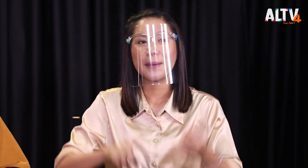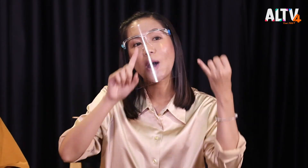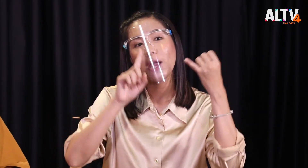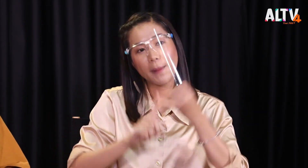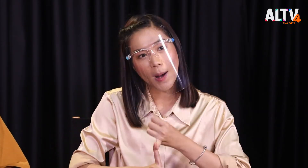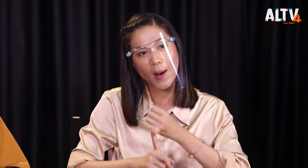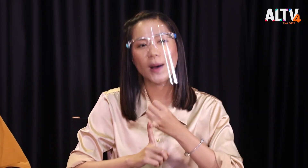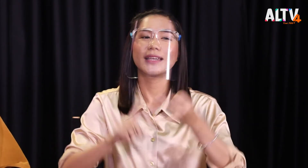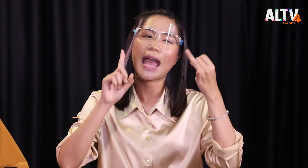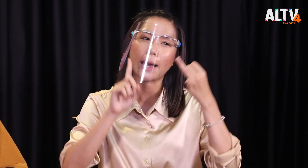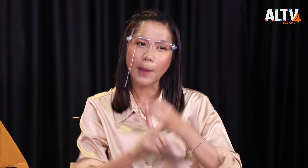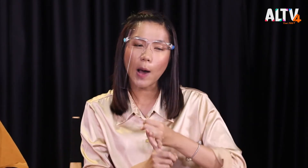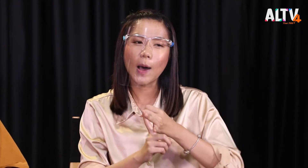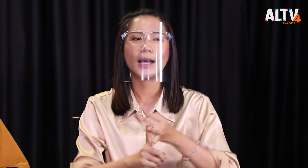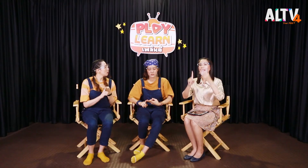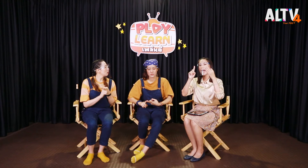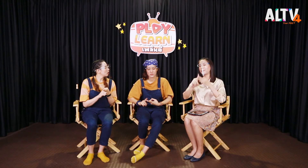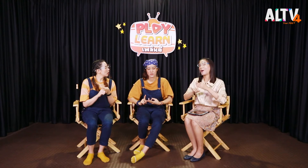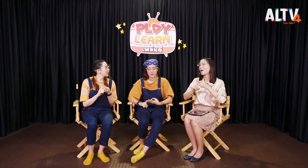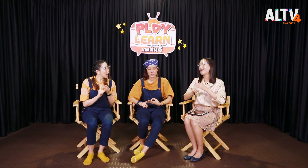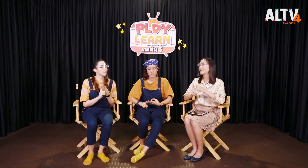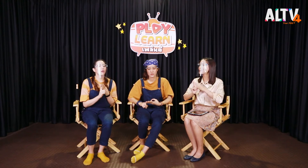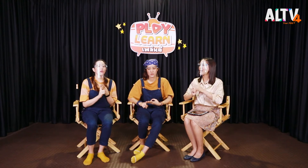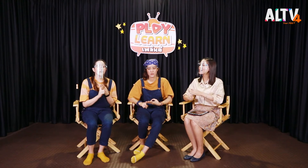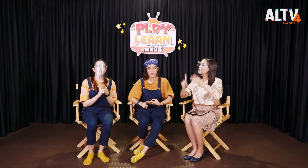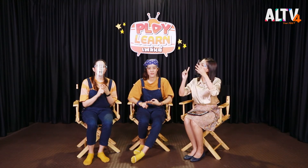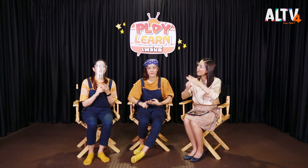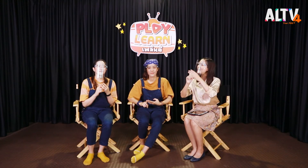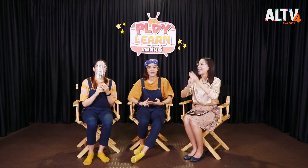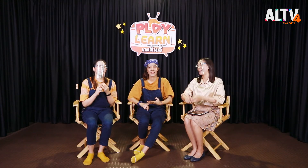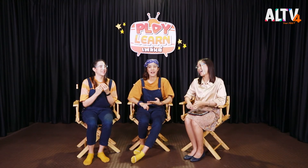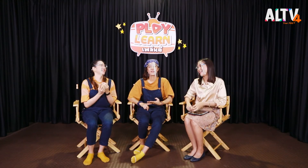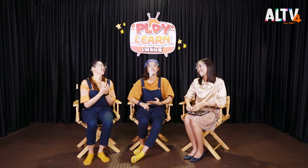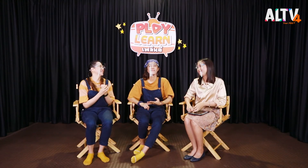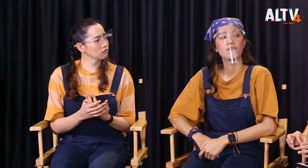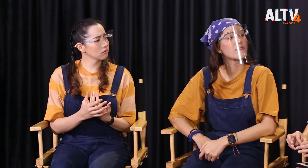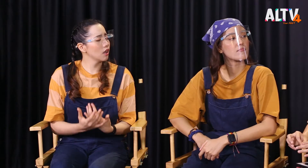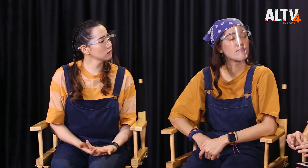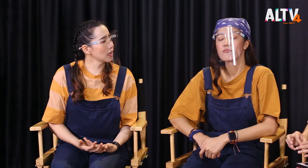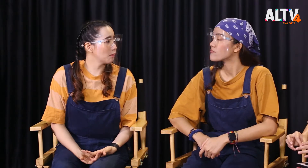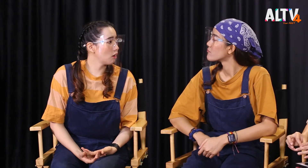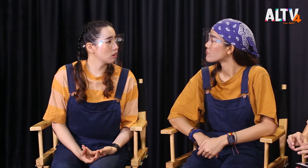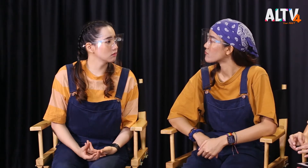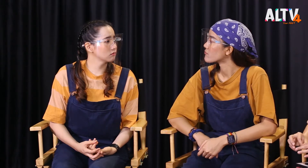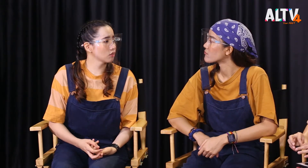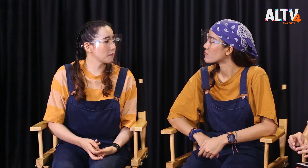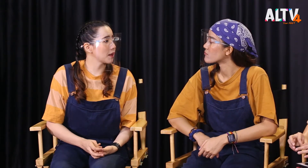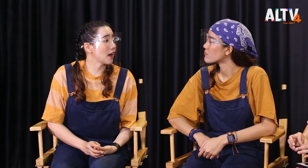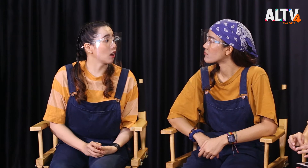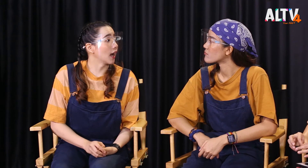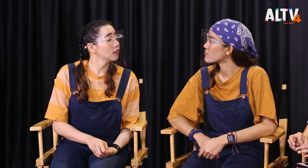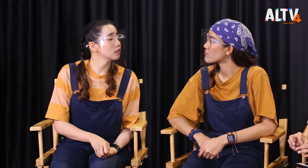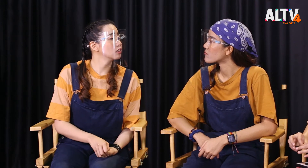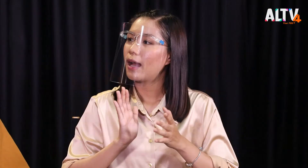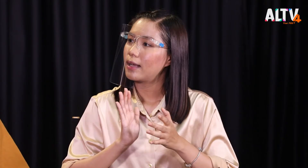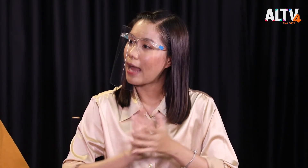มีบ่อยพอหนักพอนานพอแล้วก็สุดท้ายก็คือพอใจจ ้ ะ แล้วแต่ละพอต้องทำไงบ้างเ